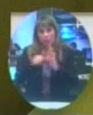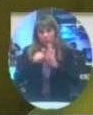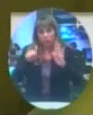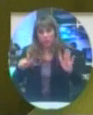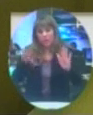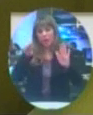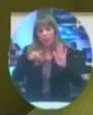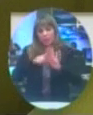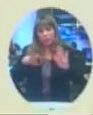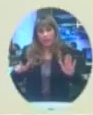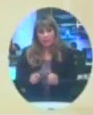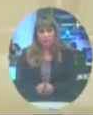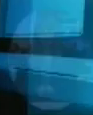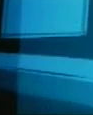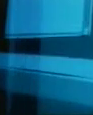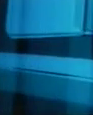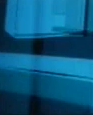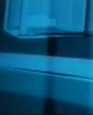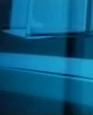ב-2016-2017 היא צורך בסיסי.